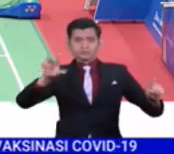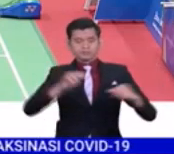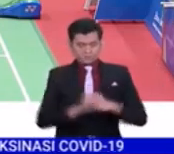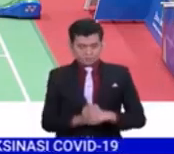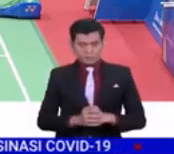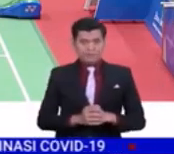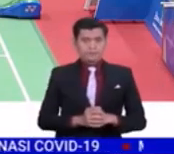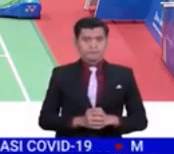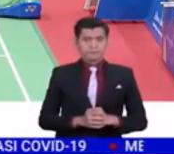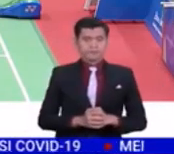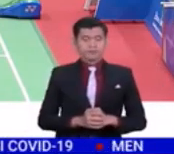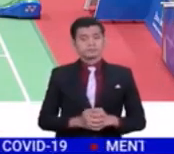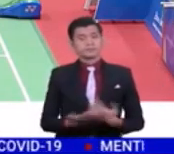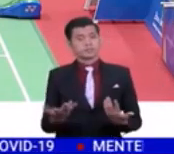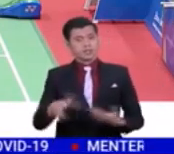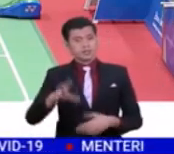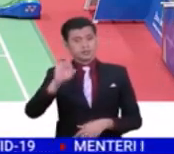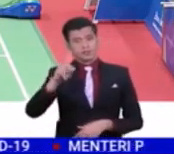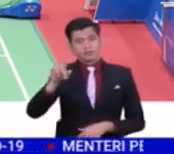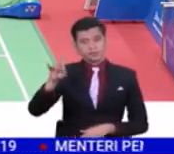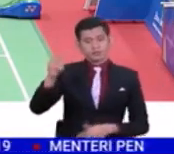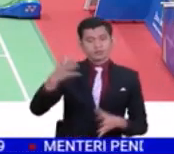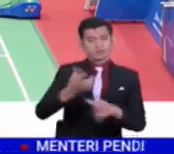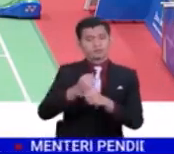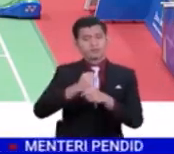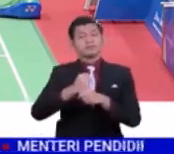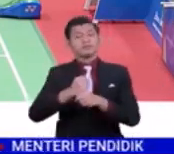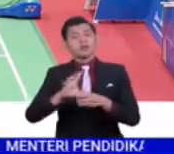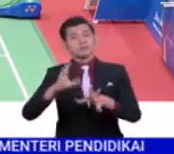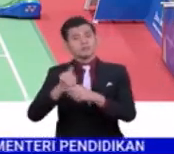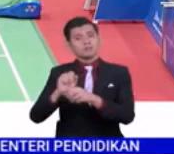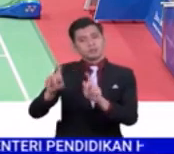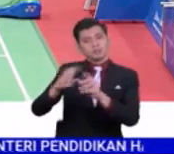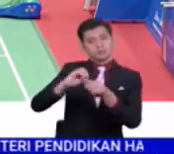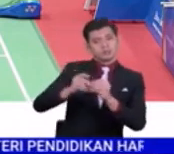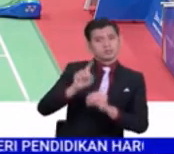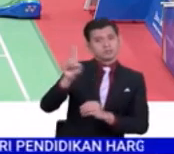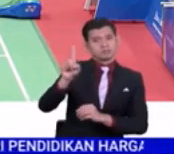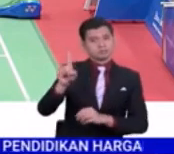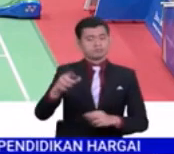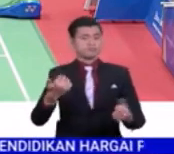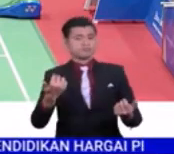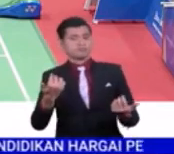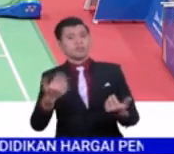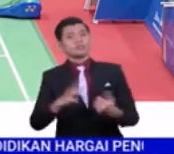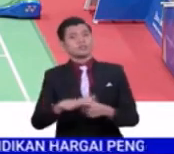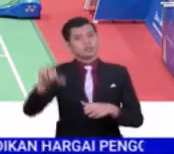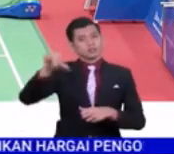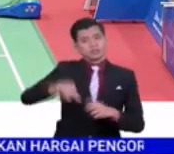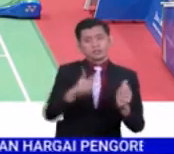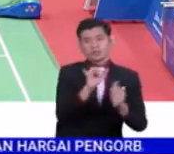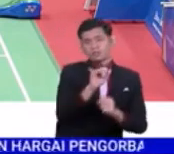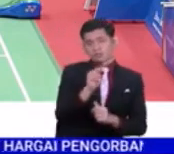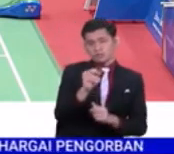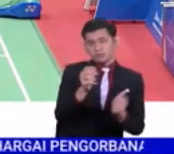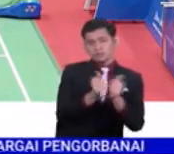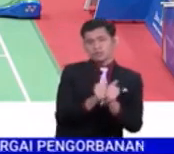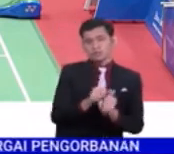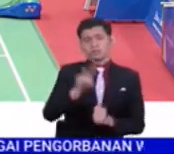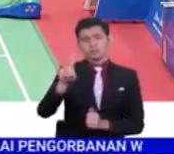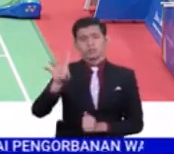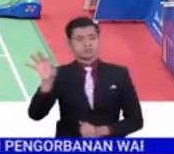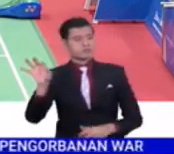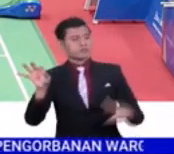Siti nurhani azmani yang dipertaruhkan untuk mengutip mata pertama negara tewas mengejutkan pada ceiling when dengan